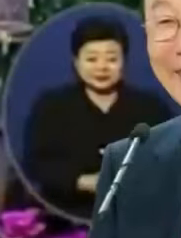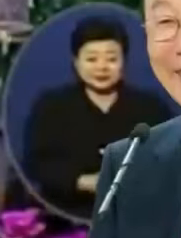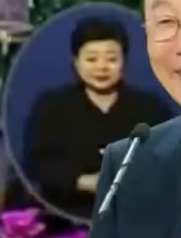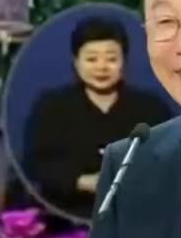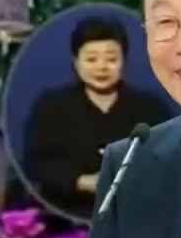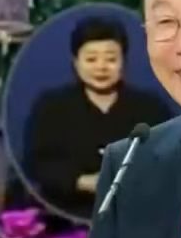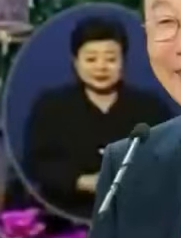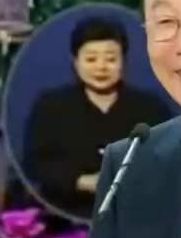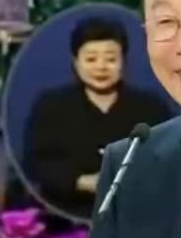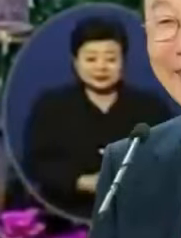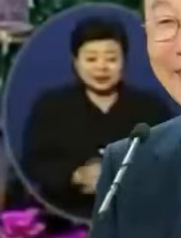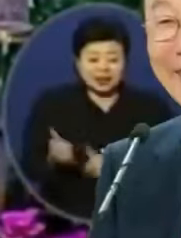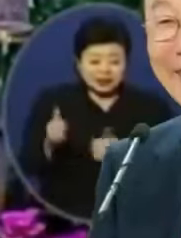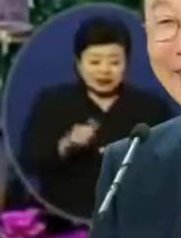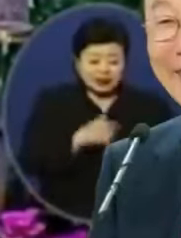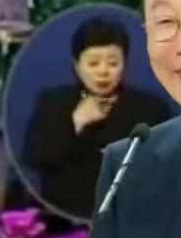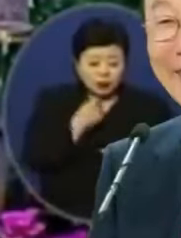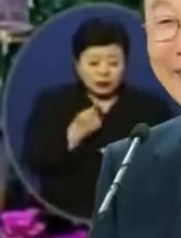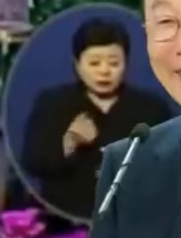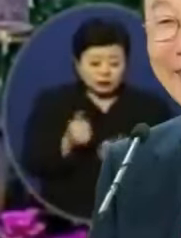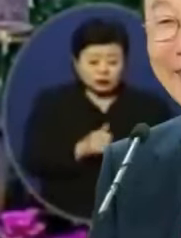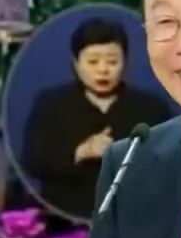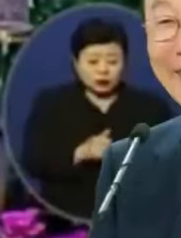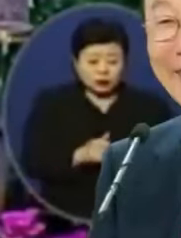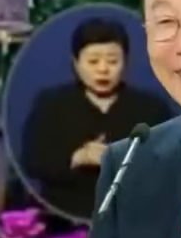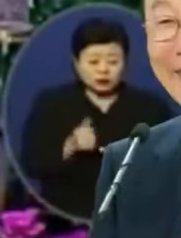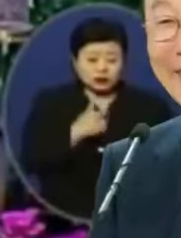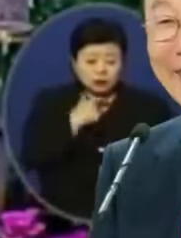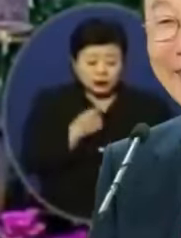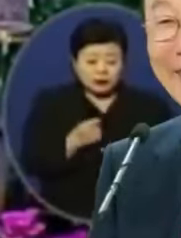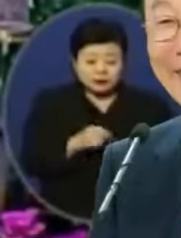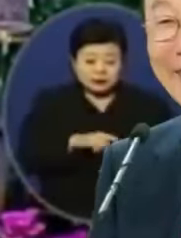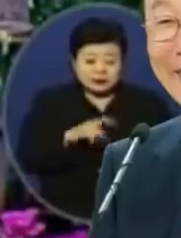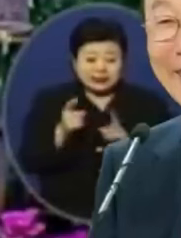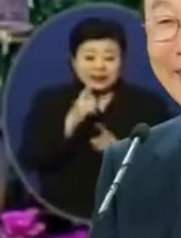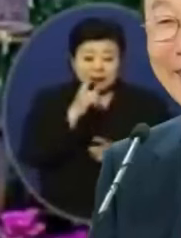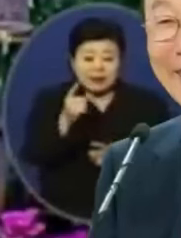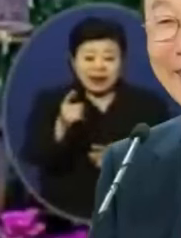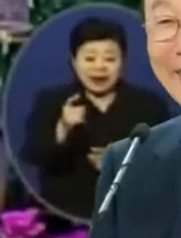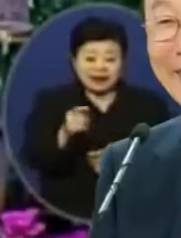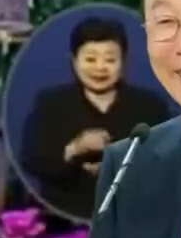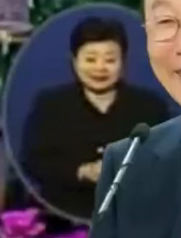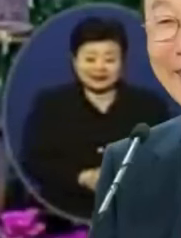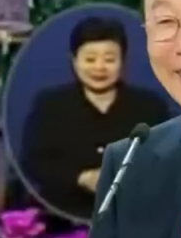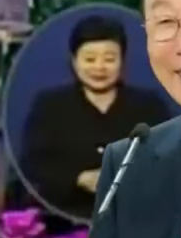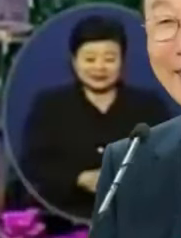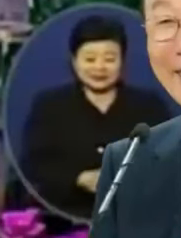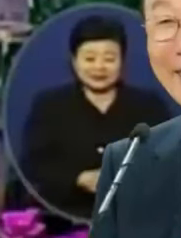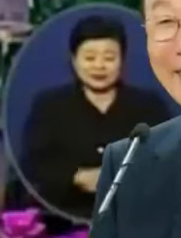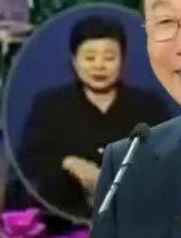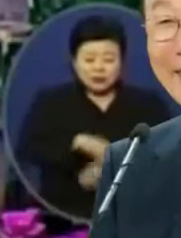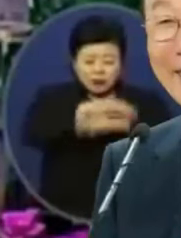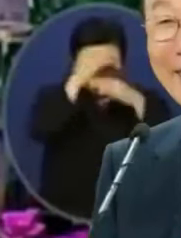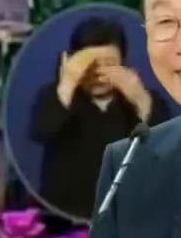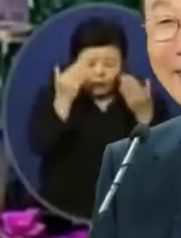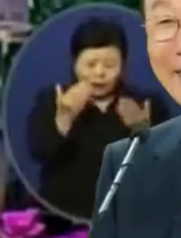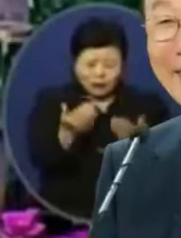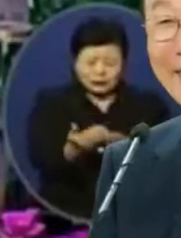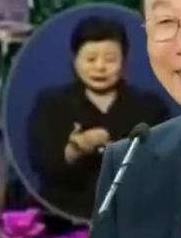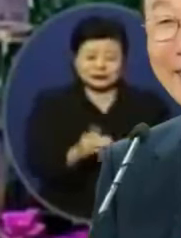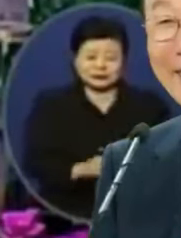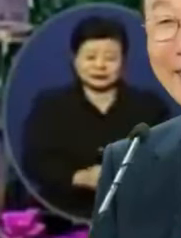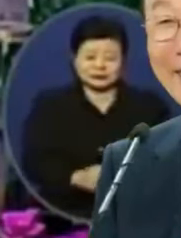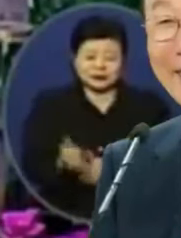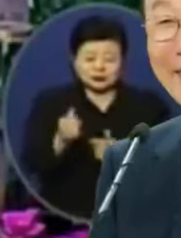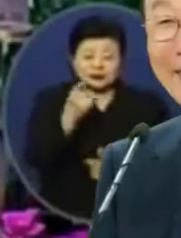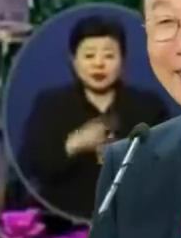살려고 하면 죽고 죽겠다고 하면 산다는 제목으로 은혜를 나누겠습니다. 우리는 예외 없이